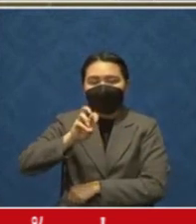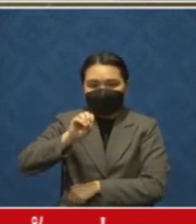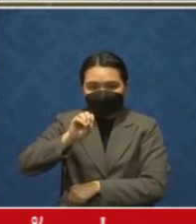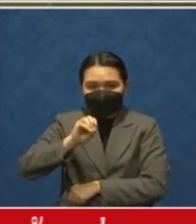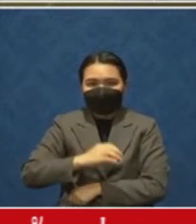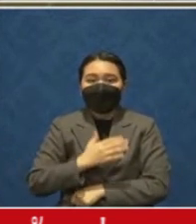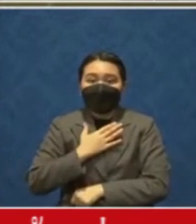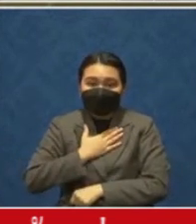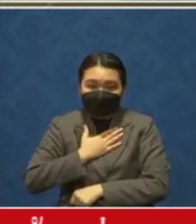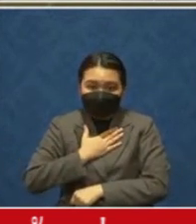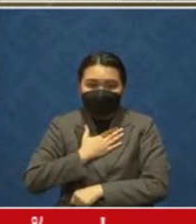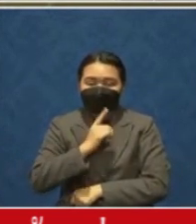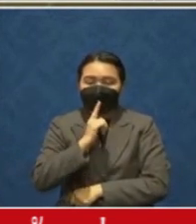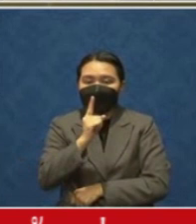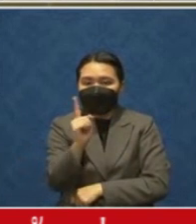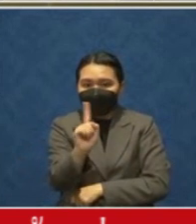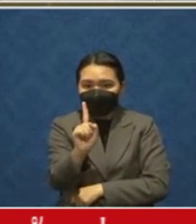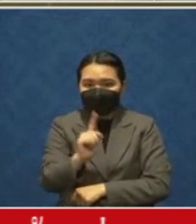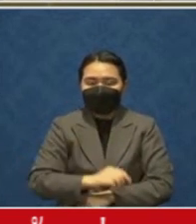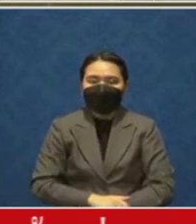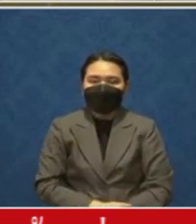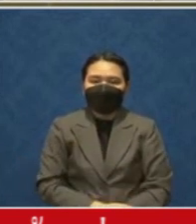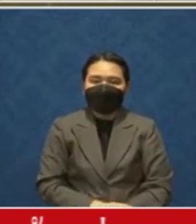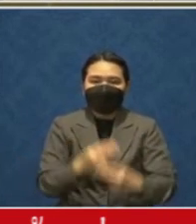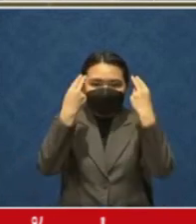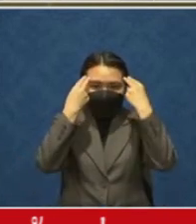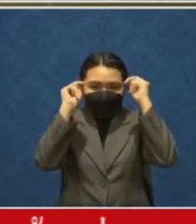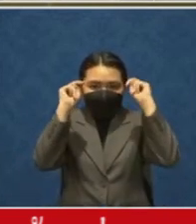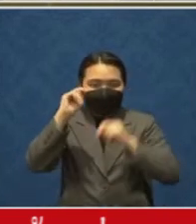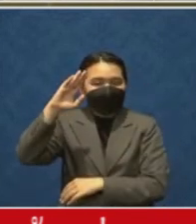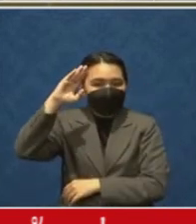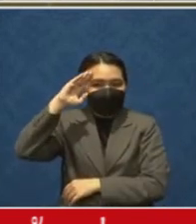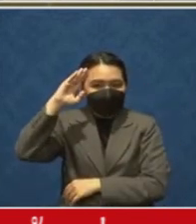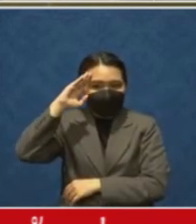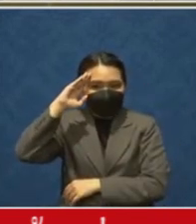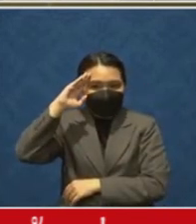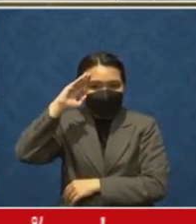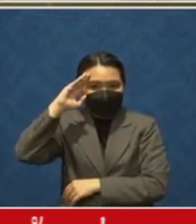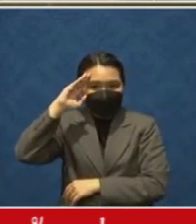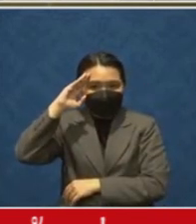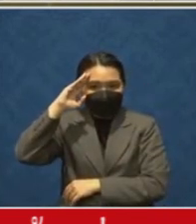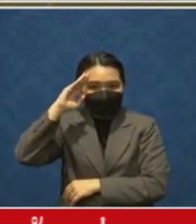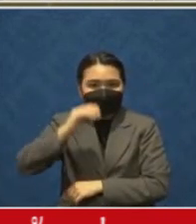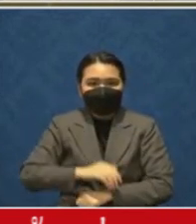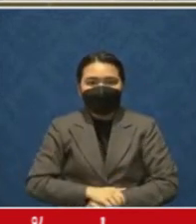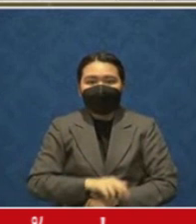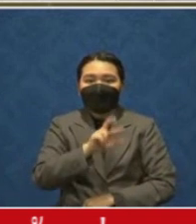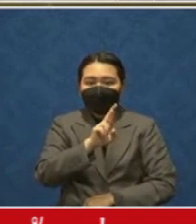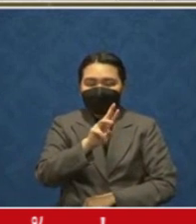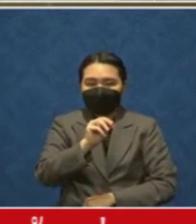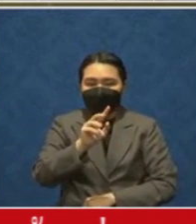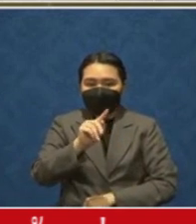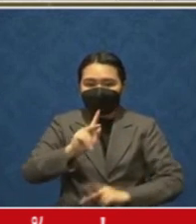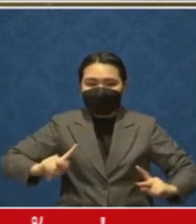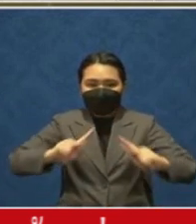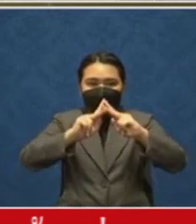ข้อกล่าวหาครับท่านประธานครับพลเอกประยุทธ์จันทร์โอชานายกรัฐมนตรีและรัฐมนตรีว่าการกระทรว